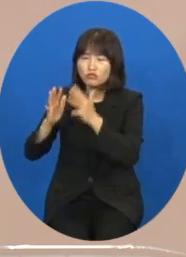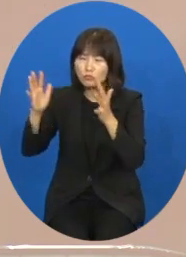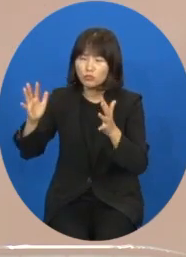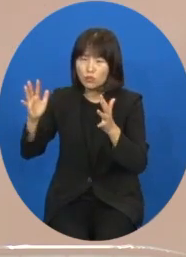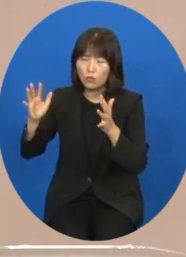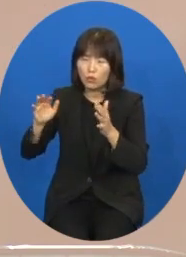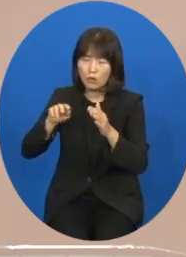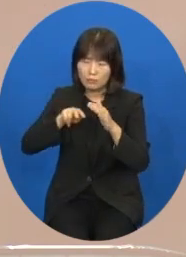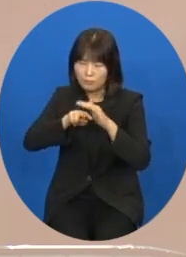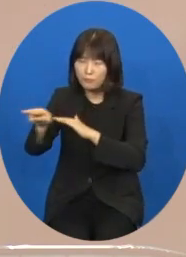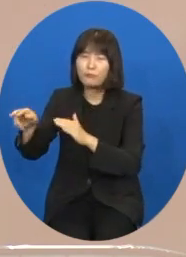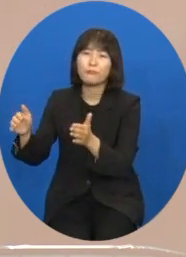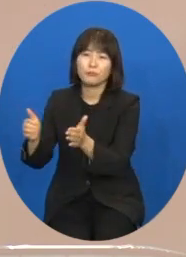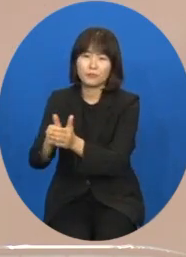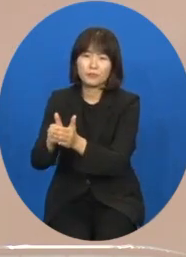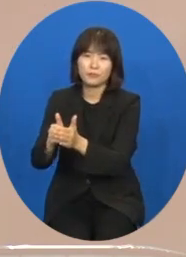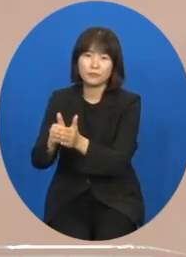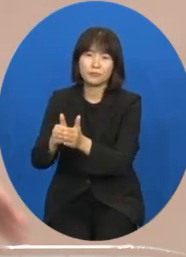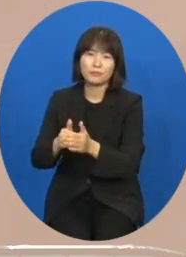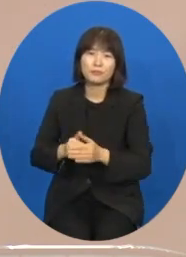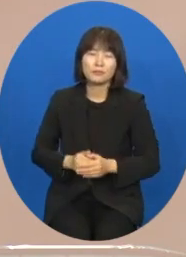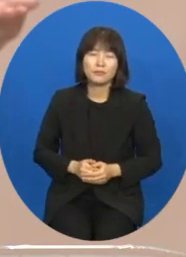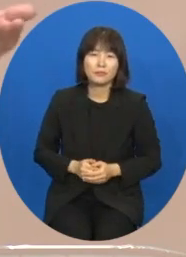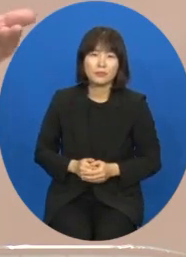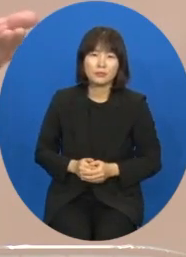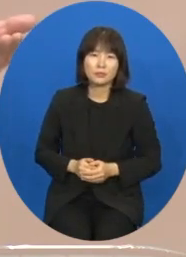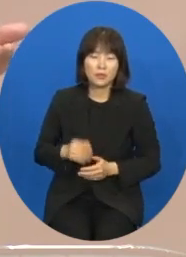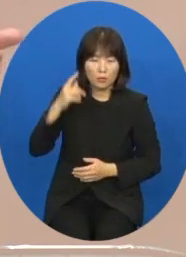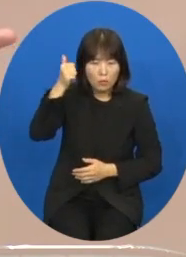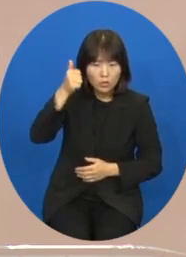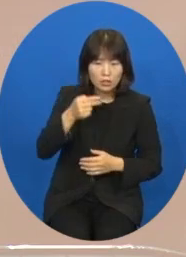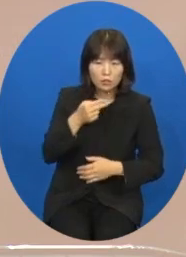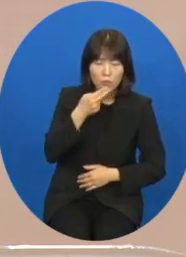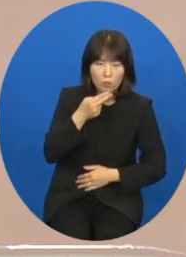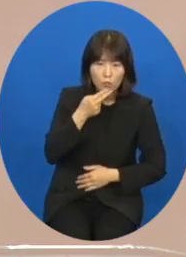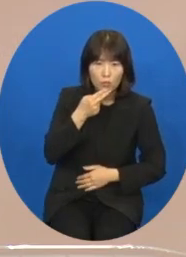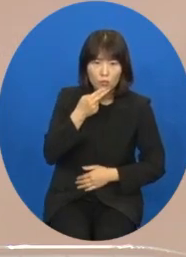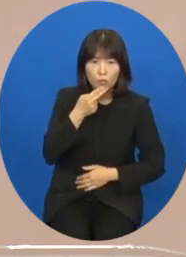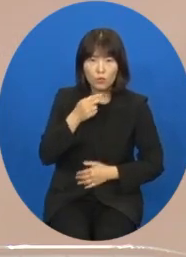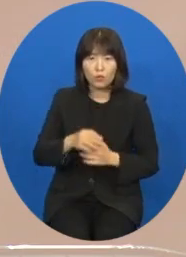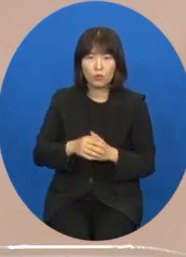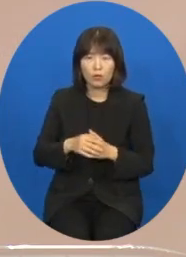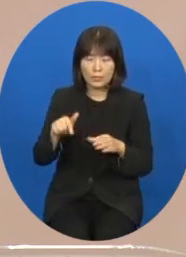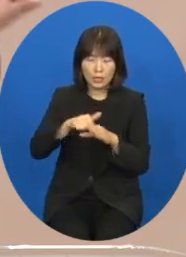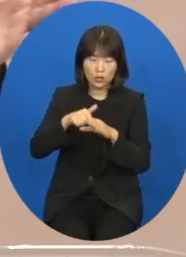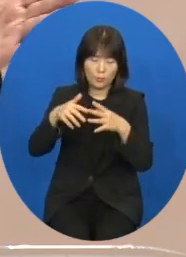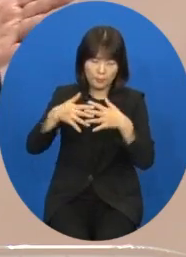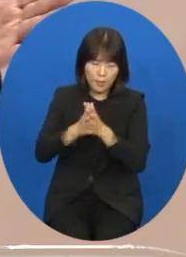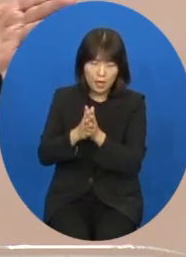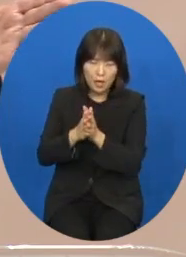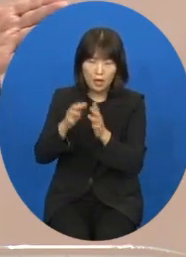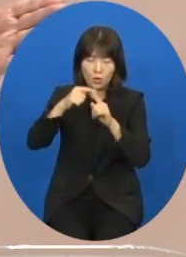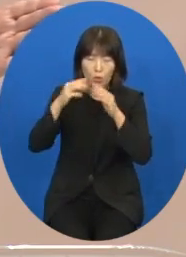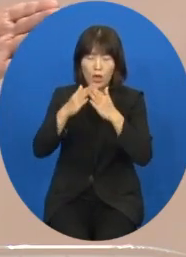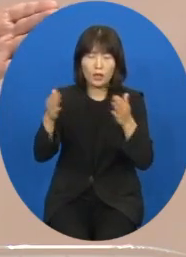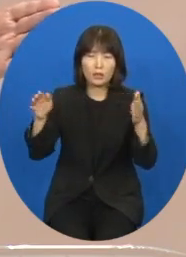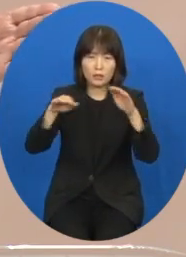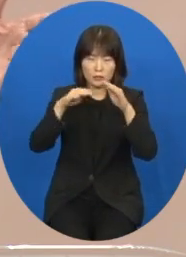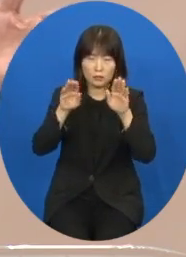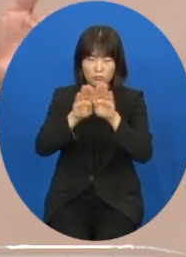해야 했었습니다. 자, 목사님들도 안 계시고 개신교를 폐지시키고 교회는 문을 다